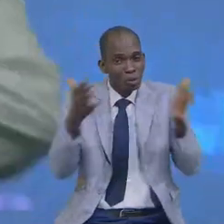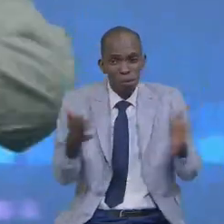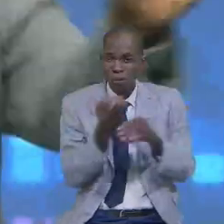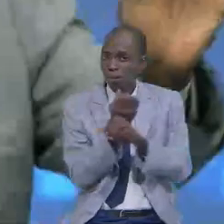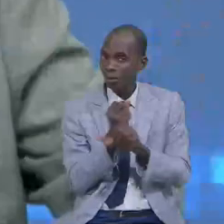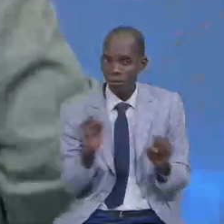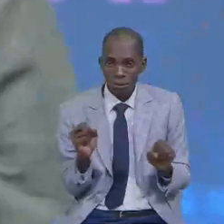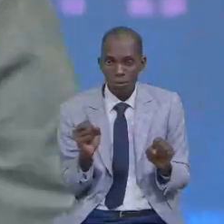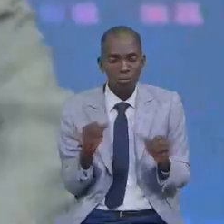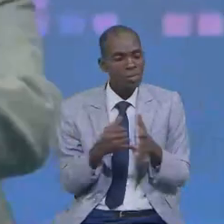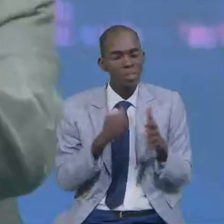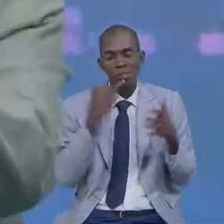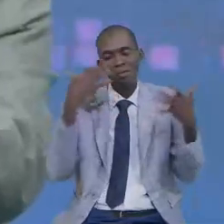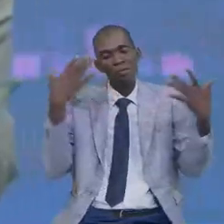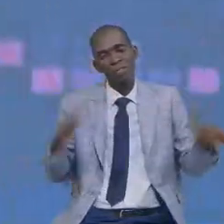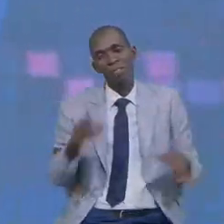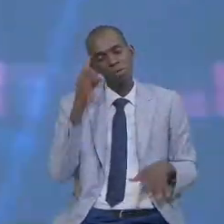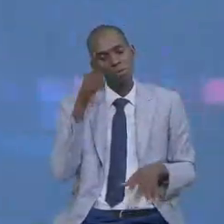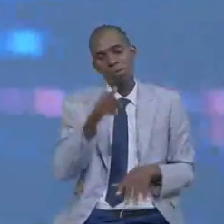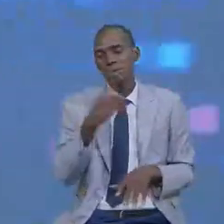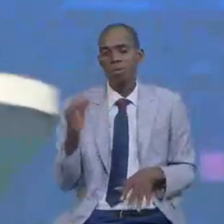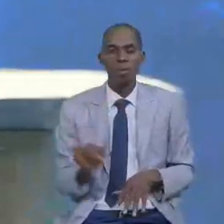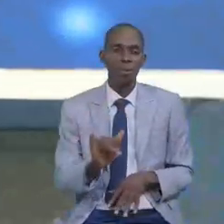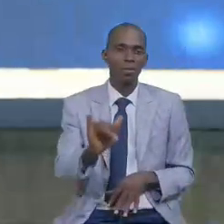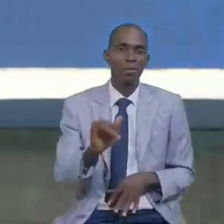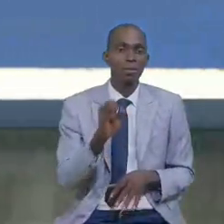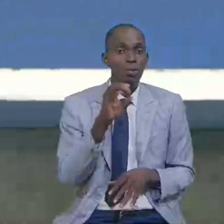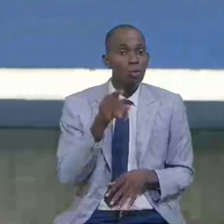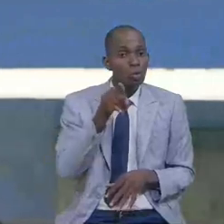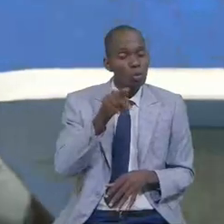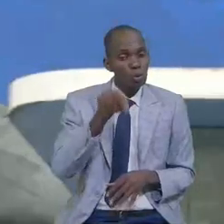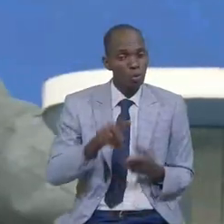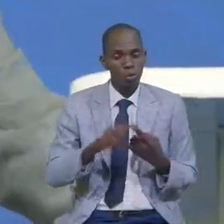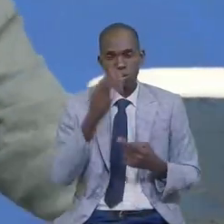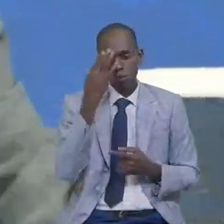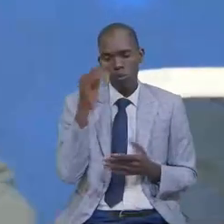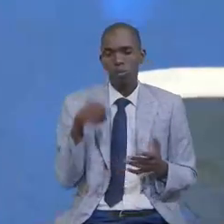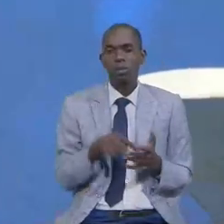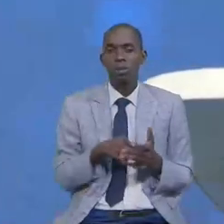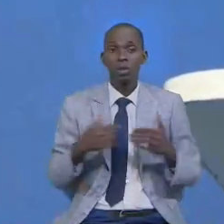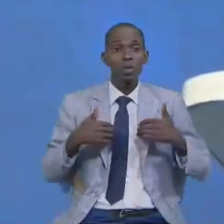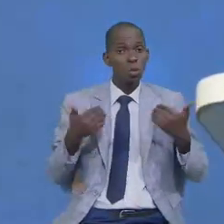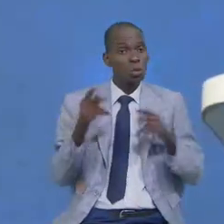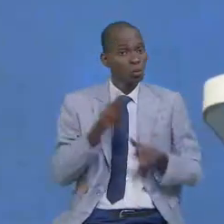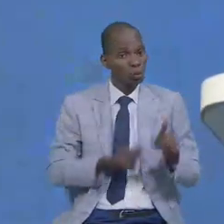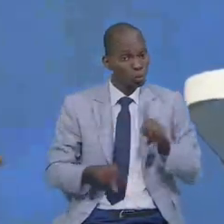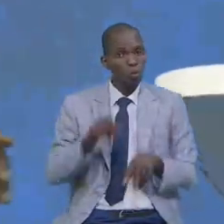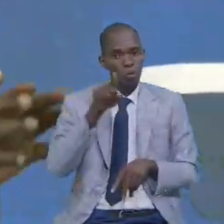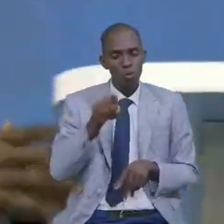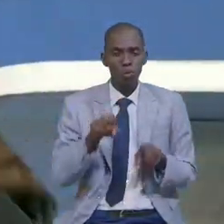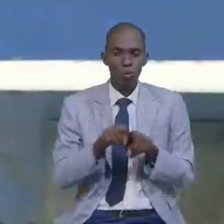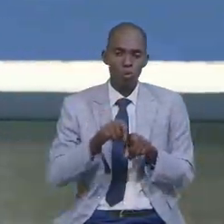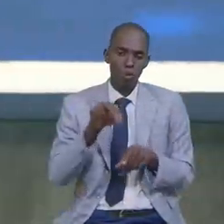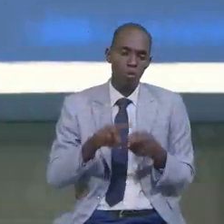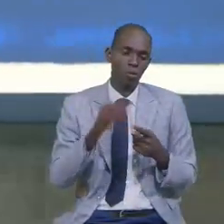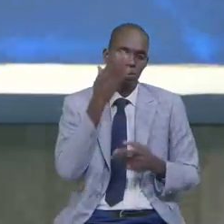c'est terminé pour vous pour l'éternité. Ainsi donc, vous devez le savoir, jeune. Vous devez aussi le savoir. Si